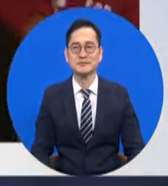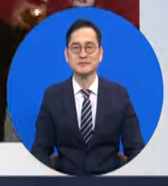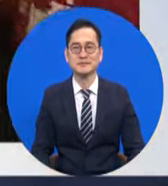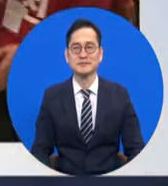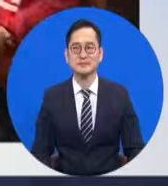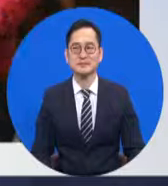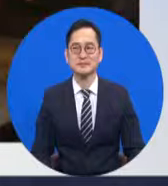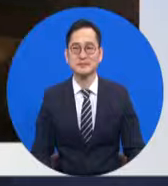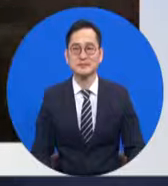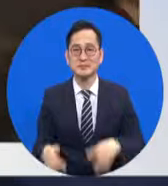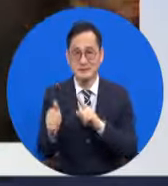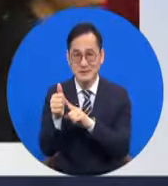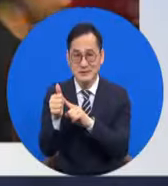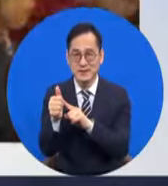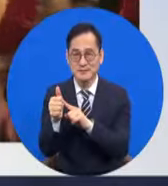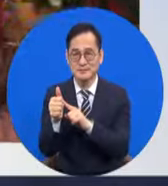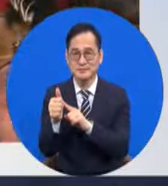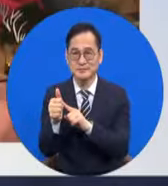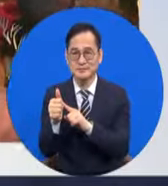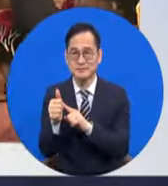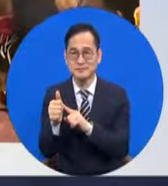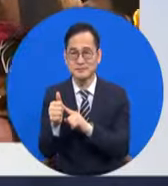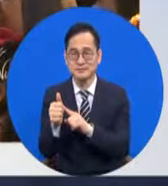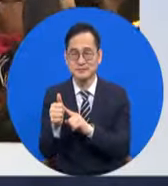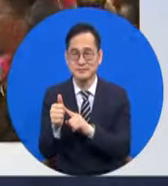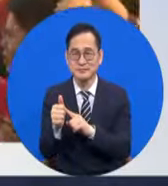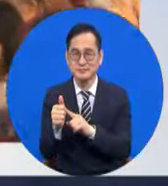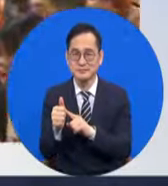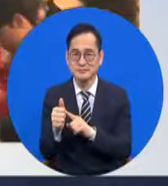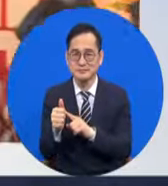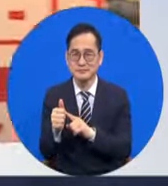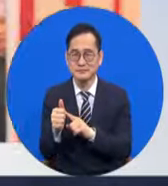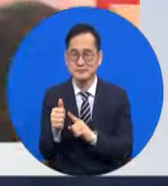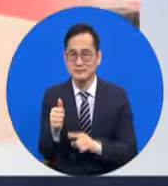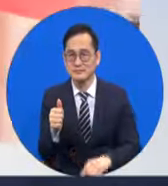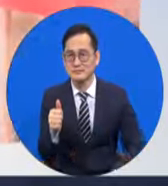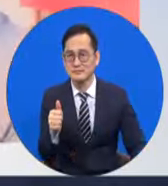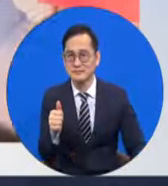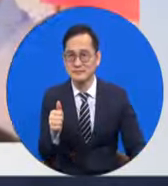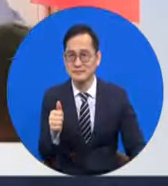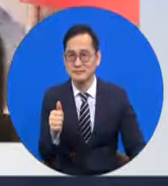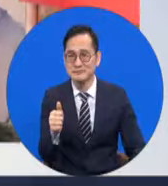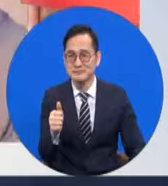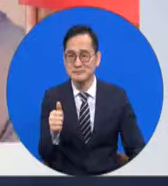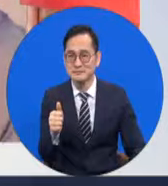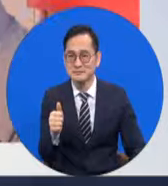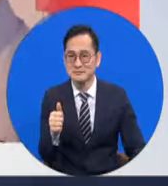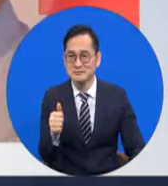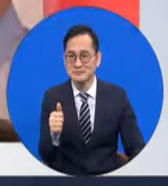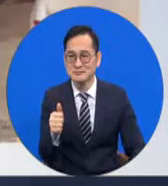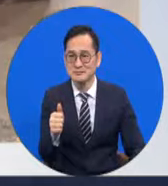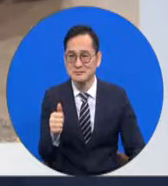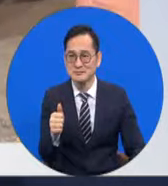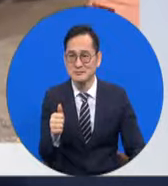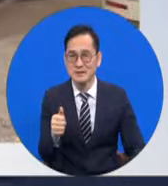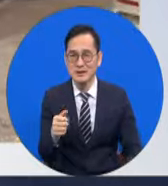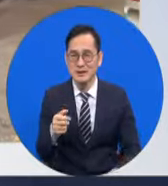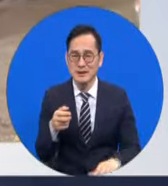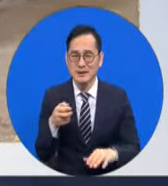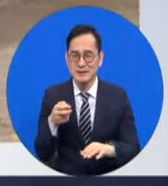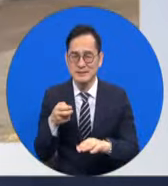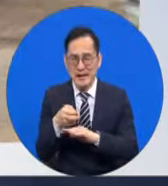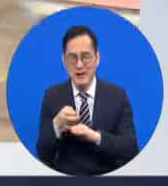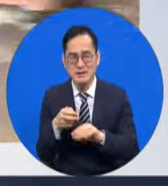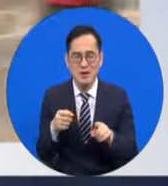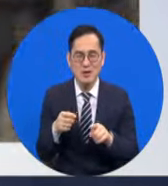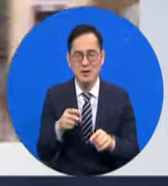비대위원장 동행 취재를 했었기 때문에 언론에서도 아마 알고 있는 내용일 것 같은데요. 그 계속 지금 그 차량 안에서 뭐 김밥으로 식사를